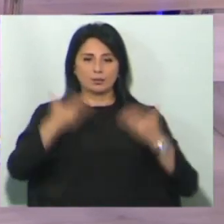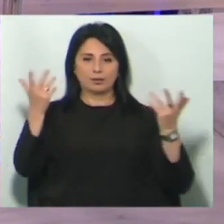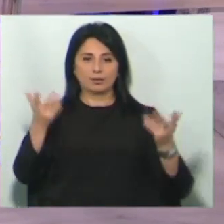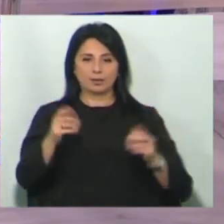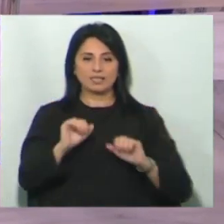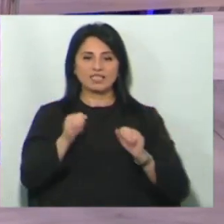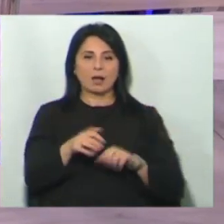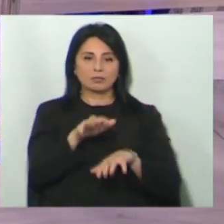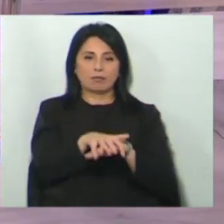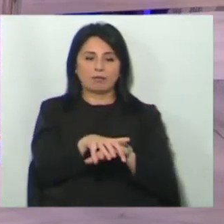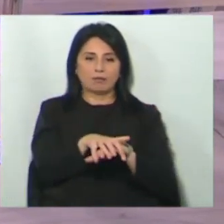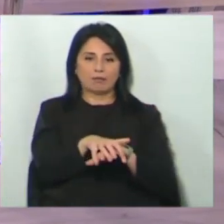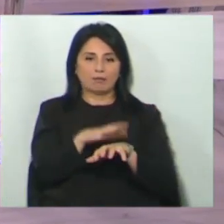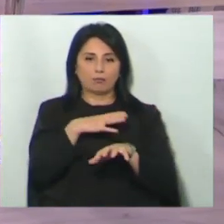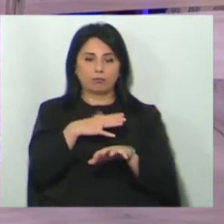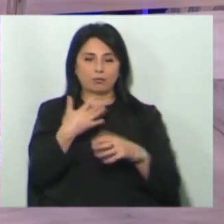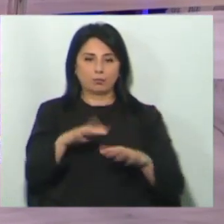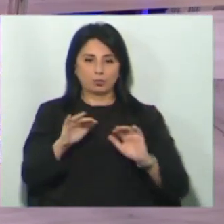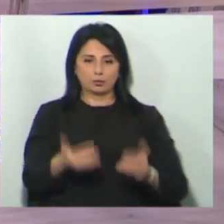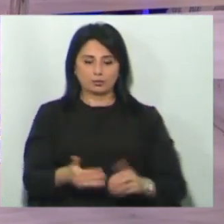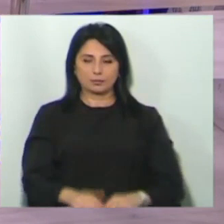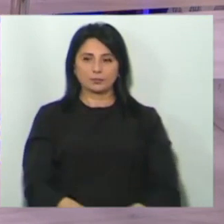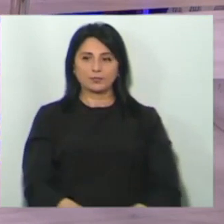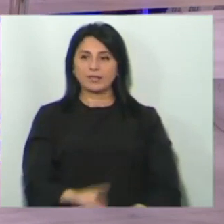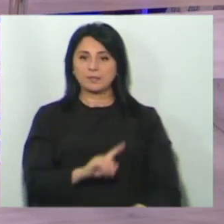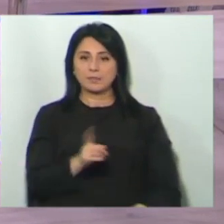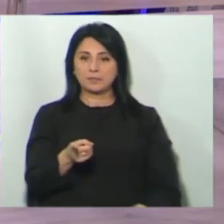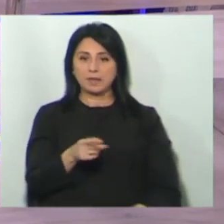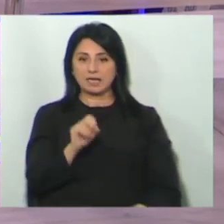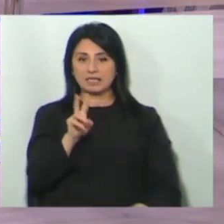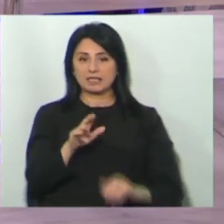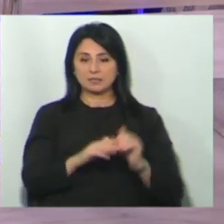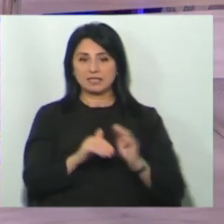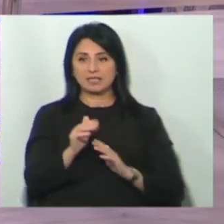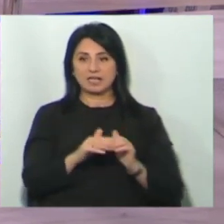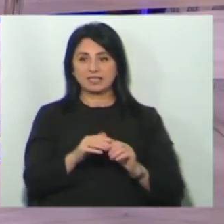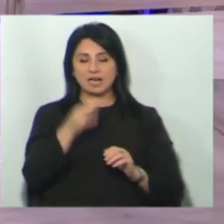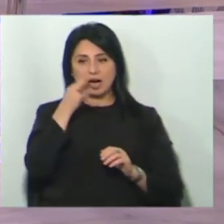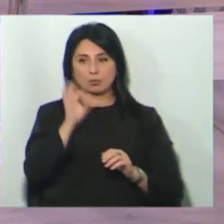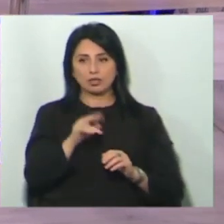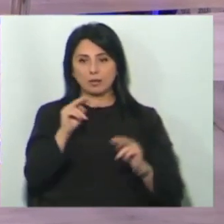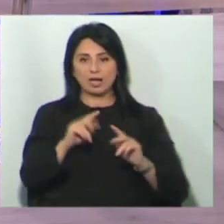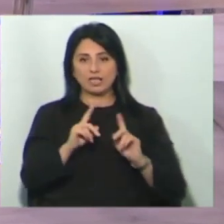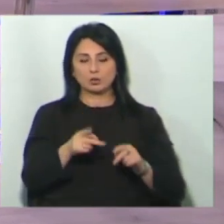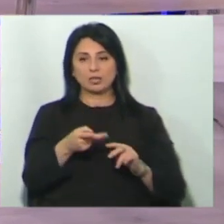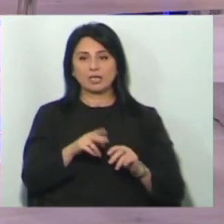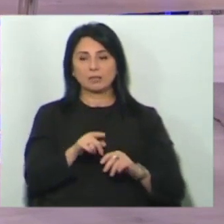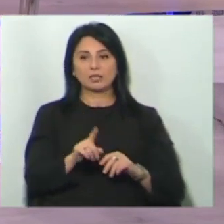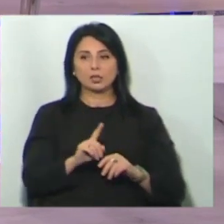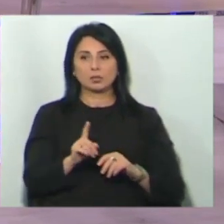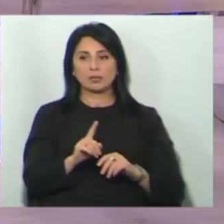ამოისუნთქავს ზამთრის გარკვეული შებოჭილობის შემდეგ. მაგრამ სპეციალისტები და გამოცდილება ადასტურებს იმას,